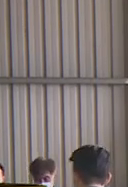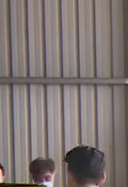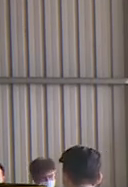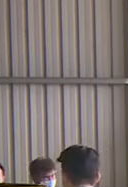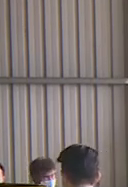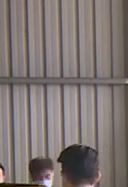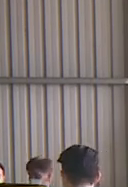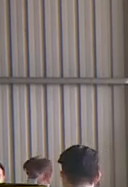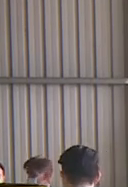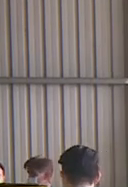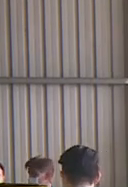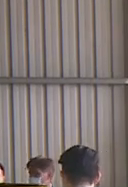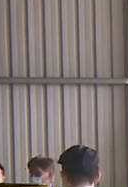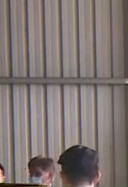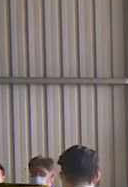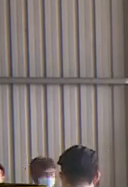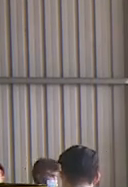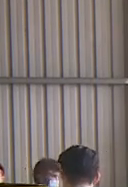A